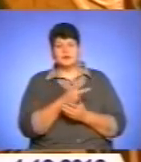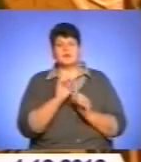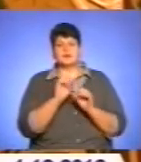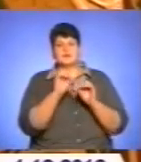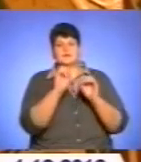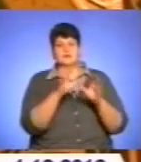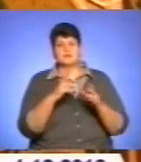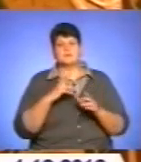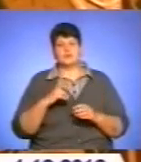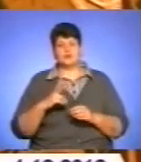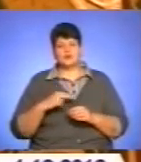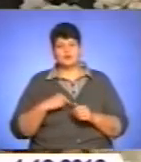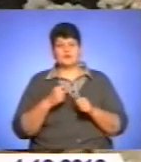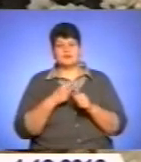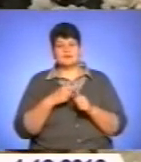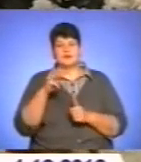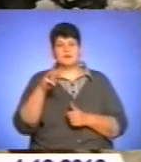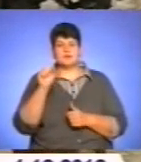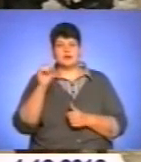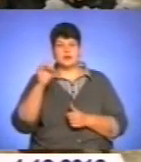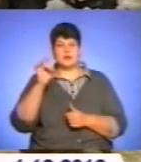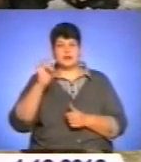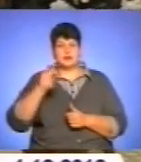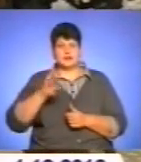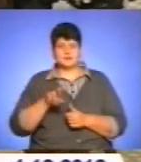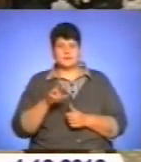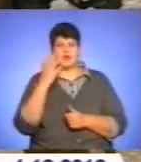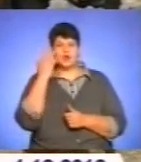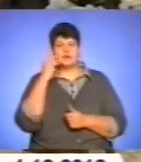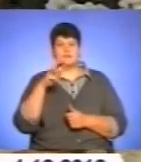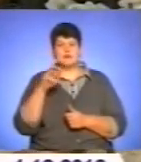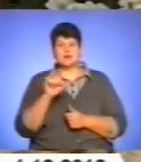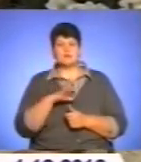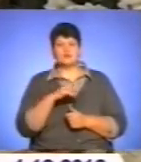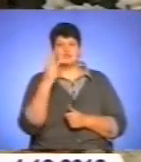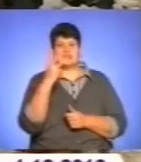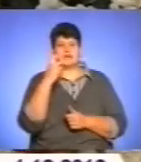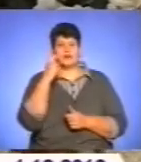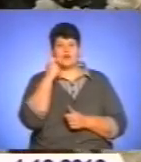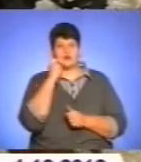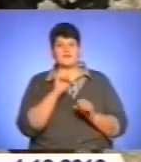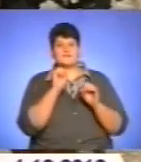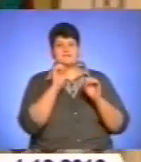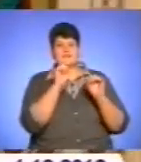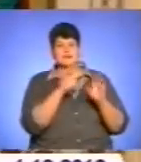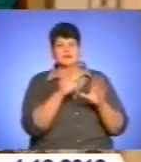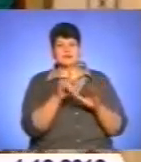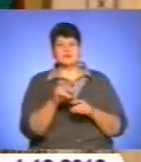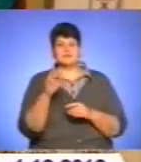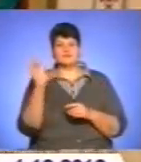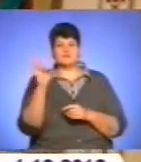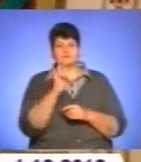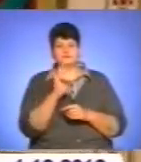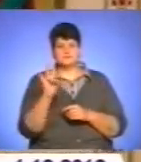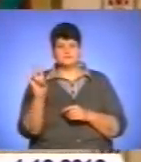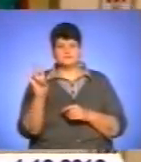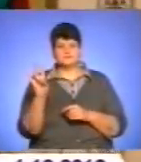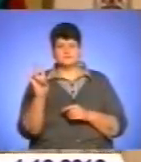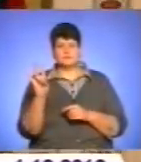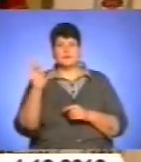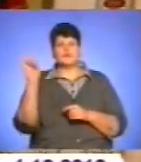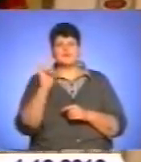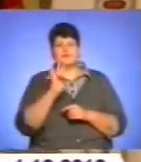їм доньку, яку вони назвали Марією. Коли Марії виповнилось 3 роки, батьки, як обіцяли, віддали її до храму Єрусалимського. У